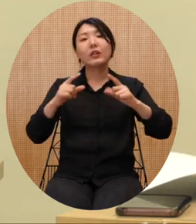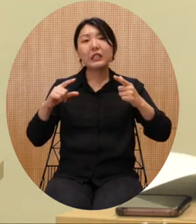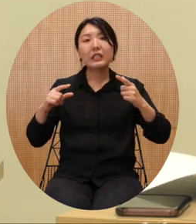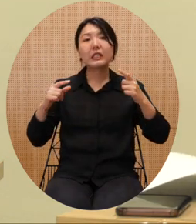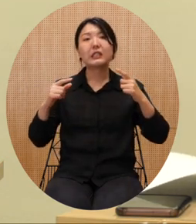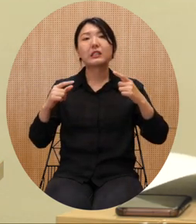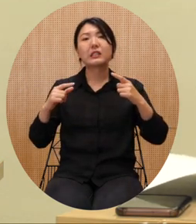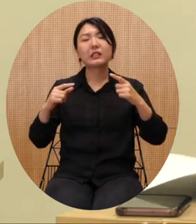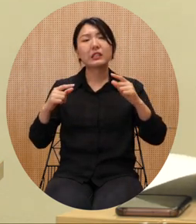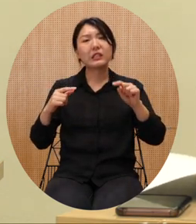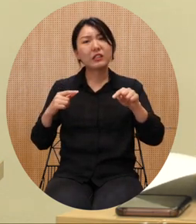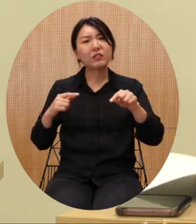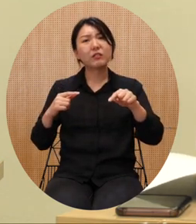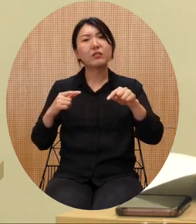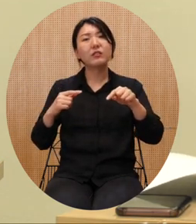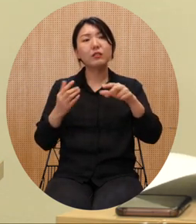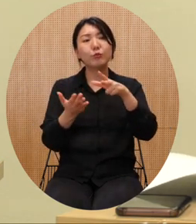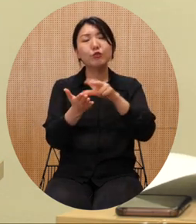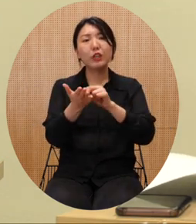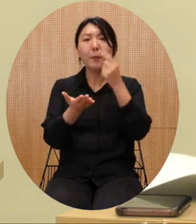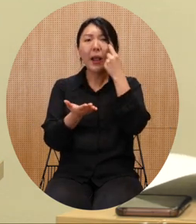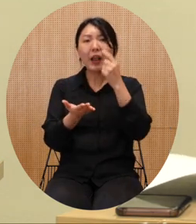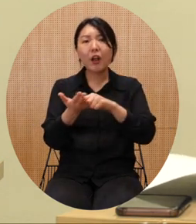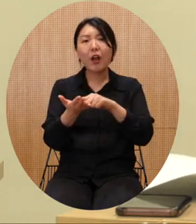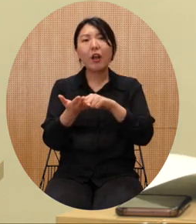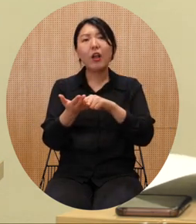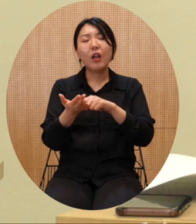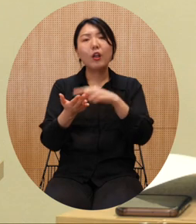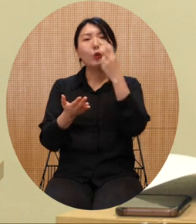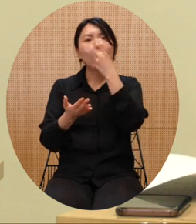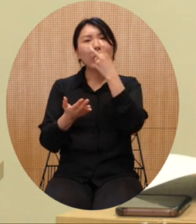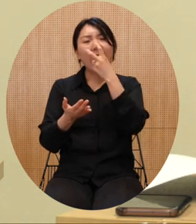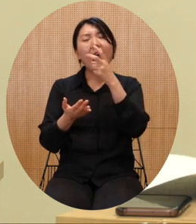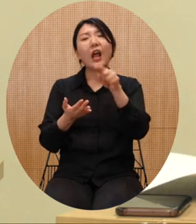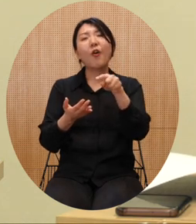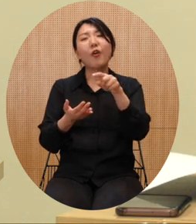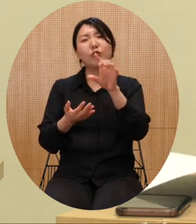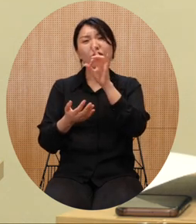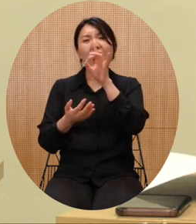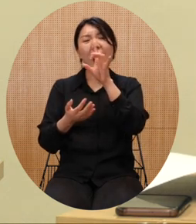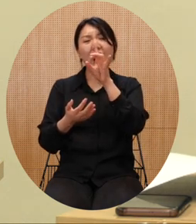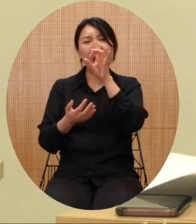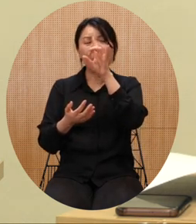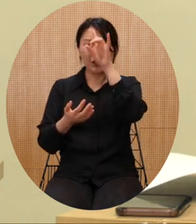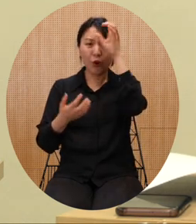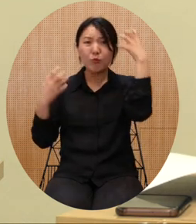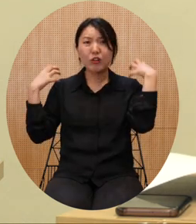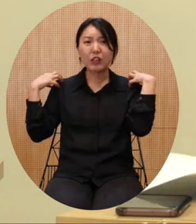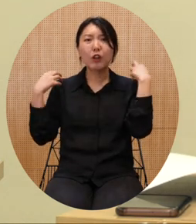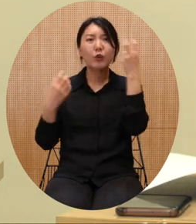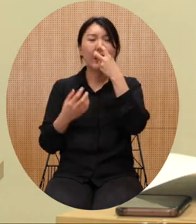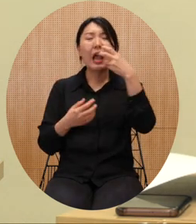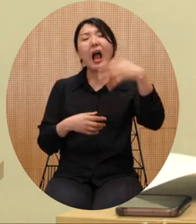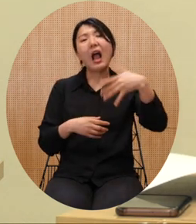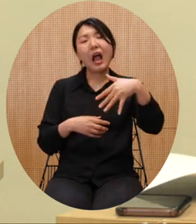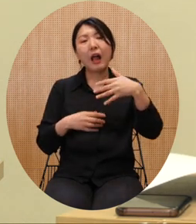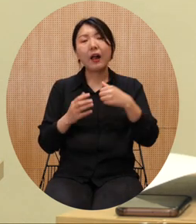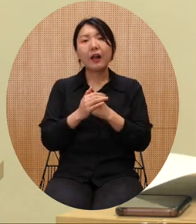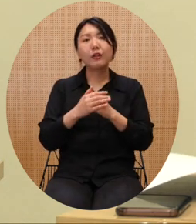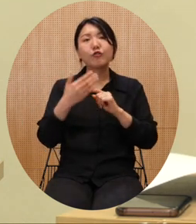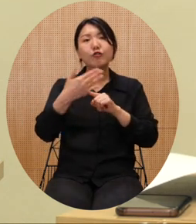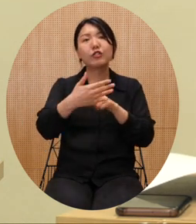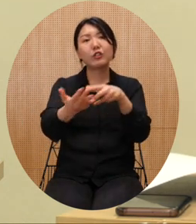아동 독특한 어떤 문제를 발굴해내는 그런 조사는 중앙 차원에서는 없다라는 말씀드리고요. 그리고